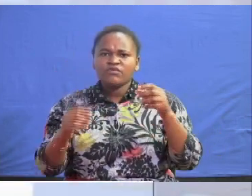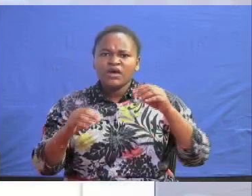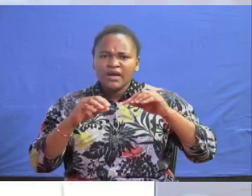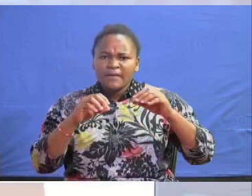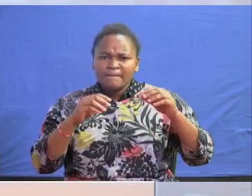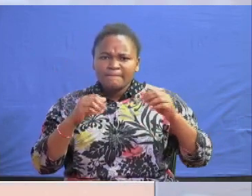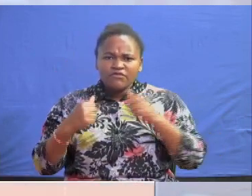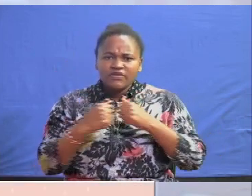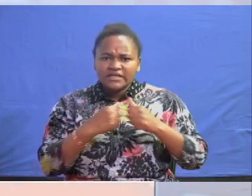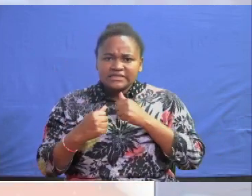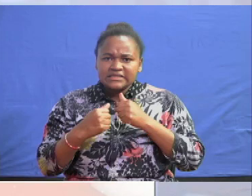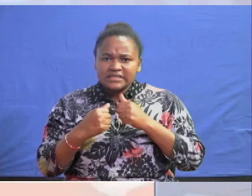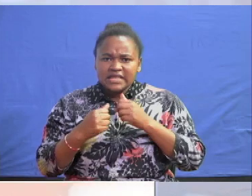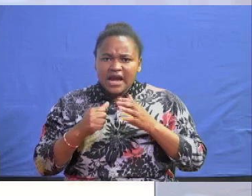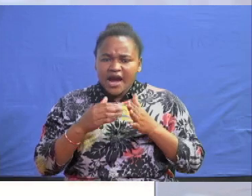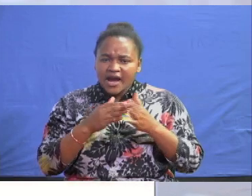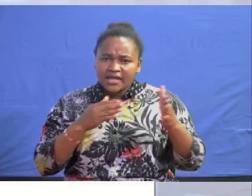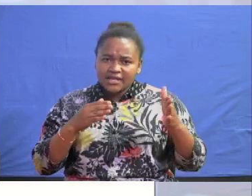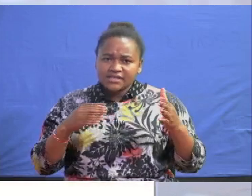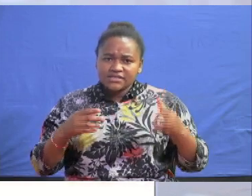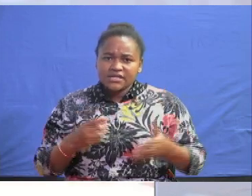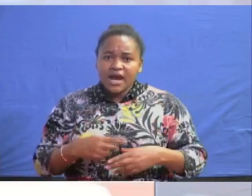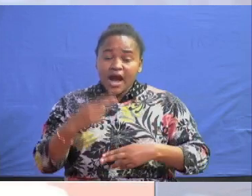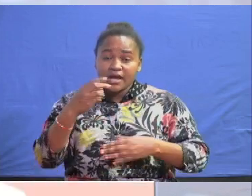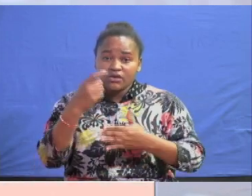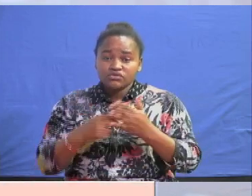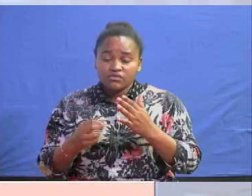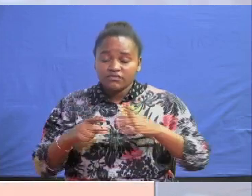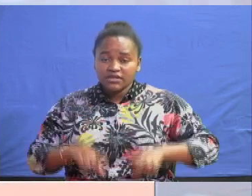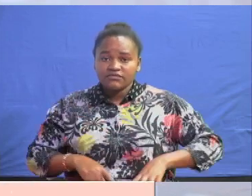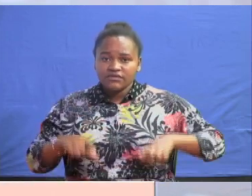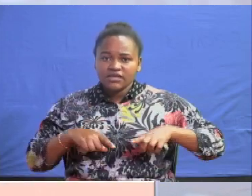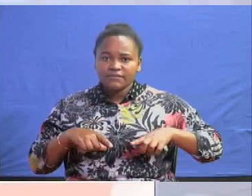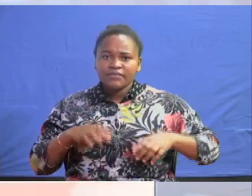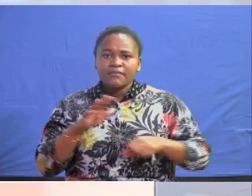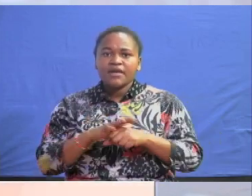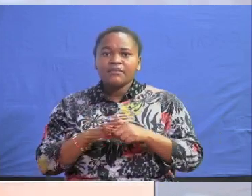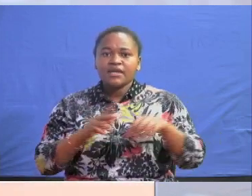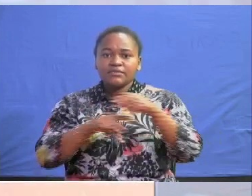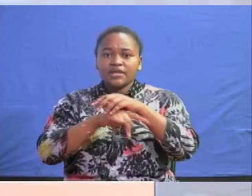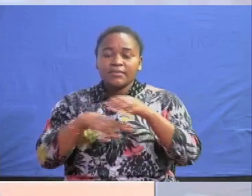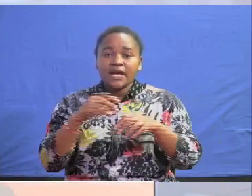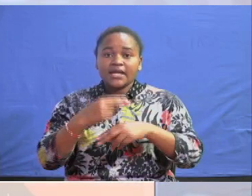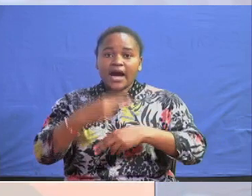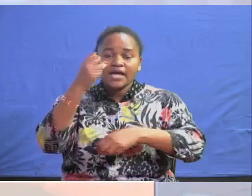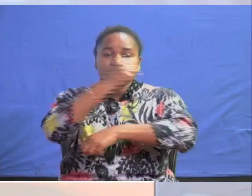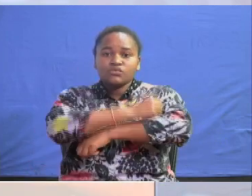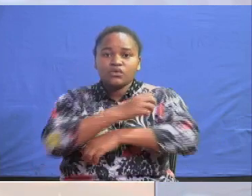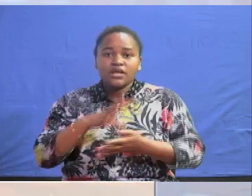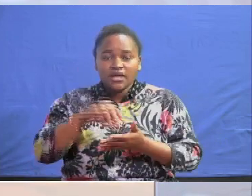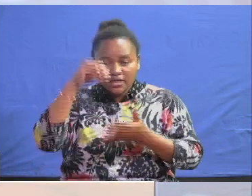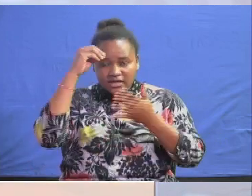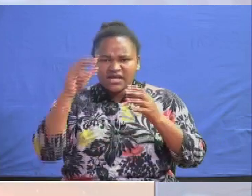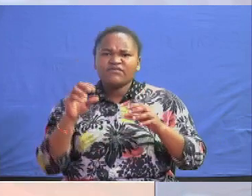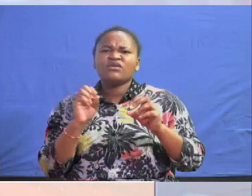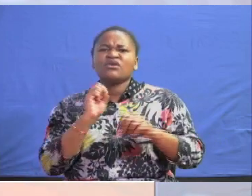kupanda kwa gharama ya maisha, wanafunzi wa shule za msingi na za upili wameona ni bora kusambaza kampeni kwa vijana wenzao